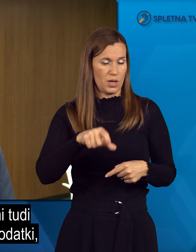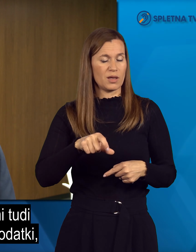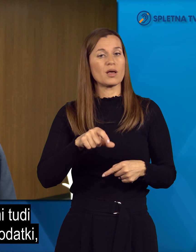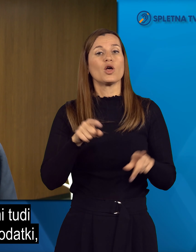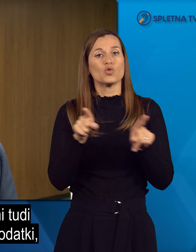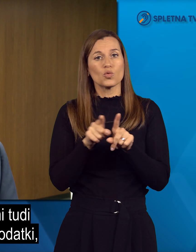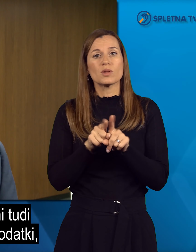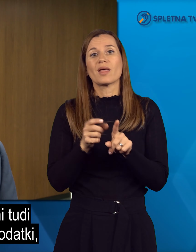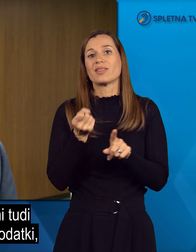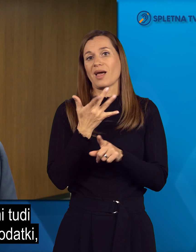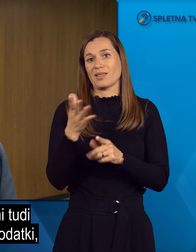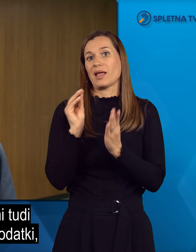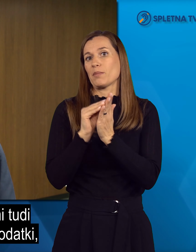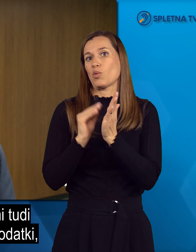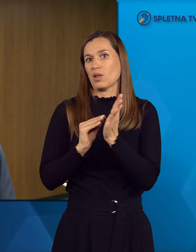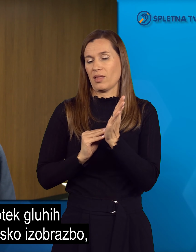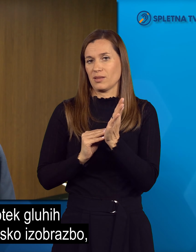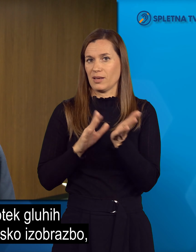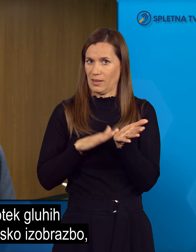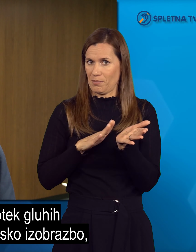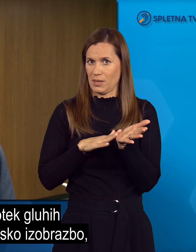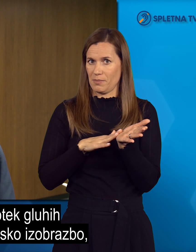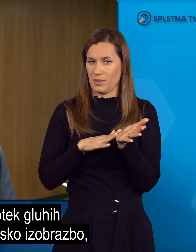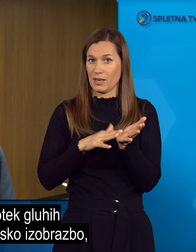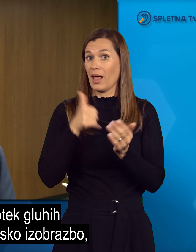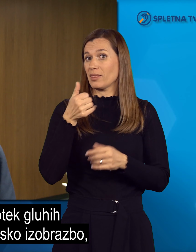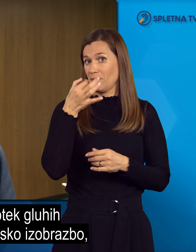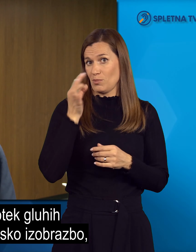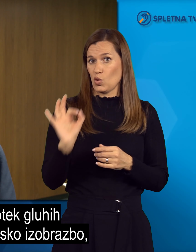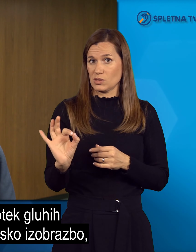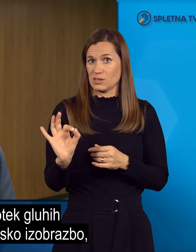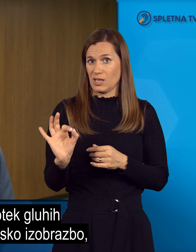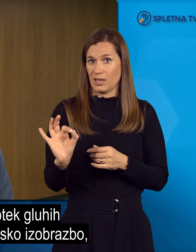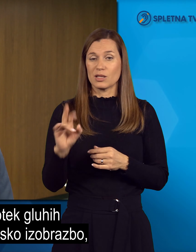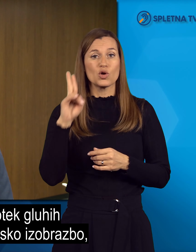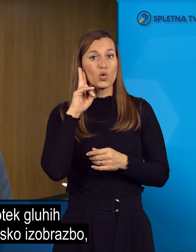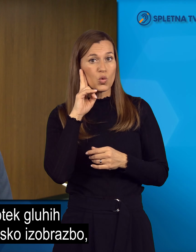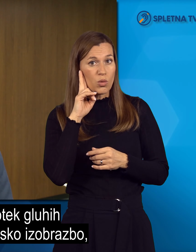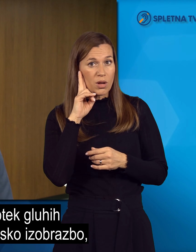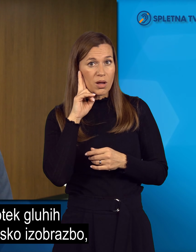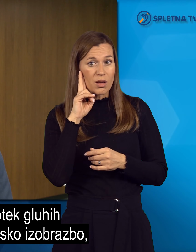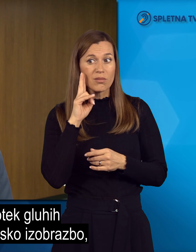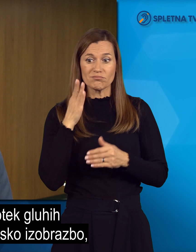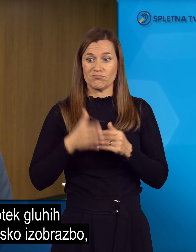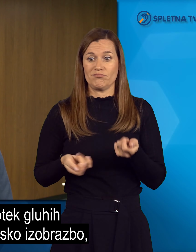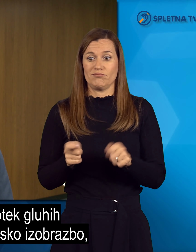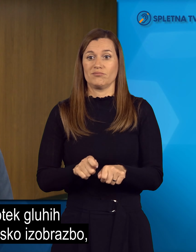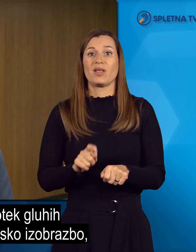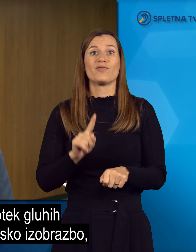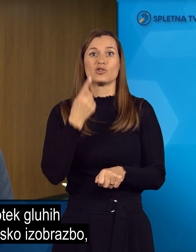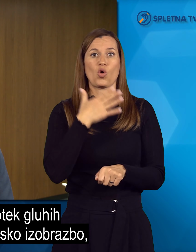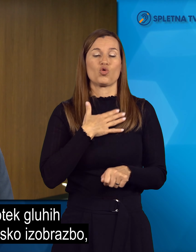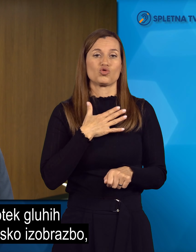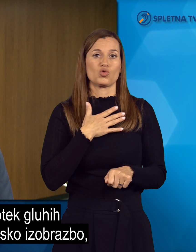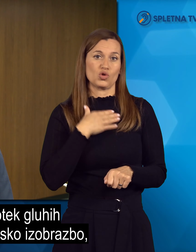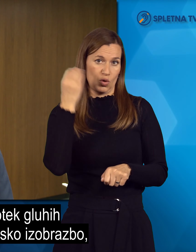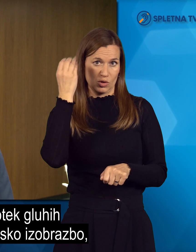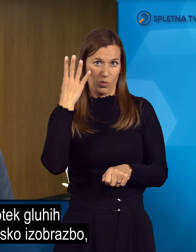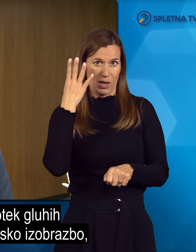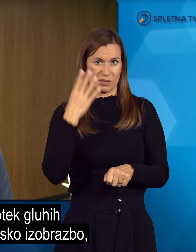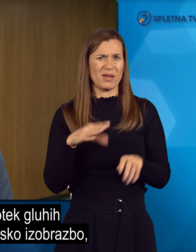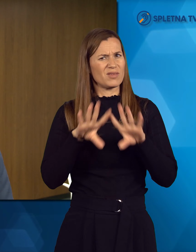njimi tudi nekateri podatki, tako da na primer samo 1% gluhih dokonča